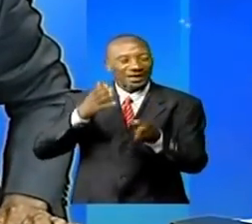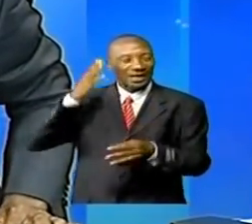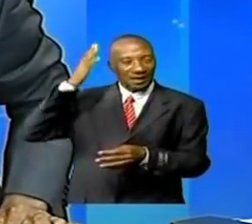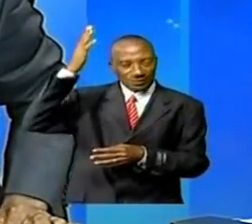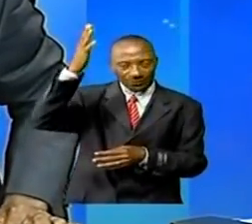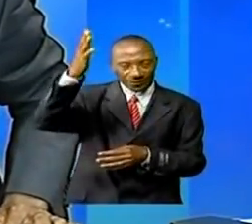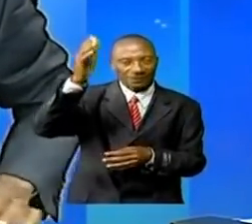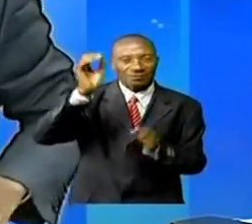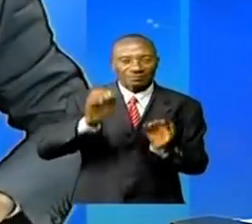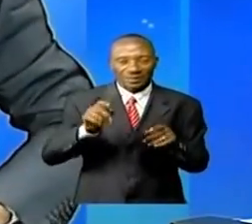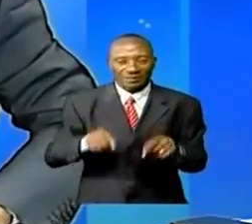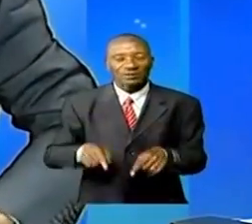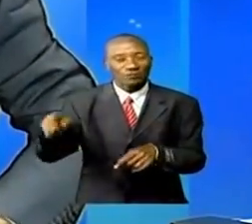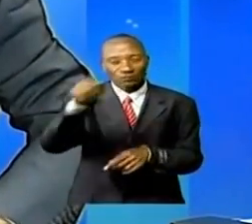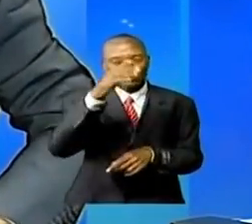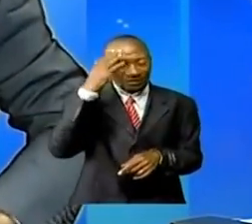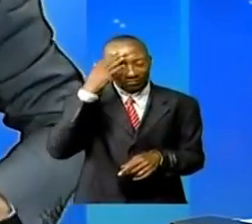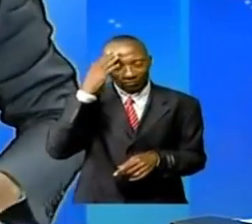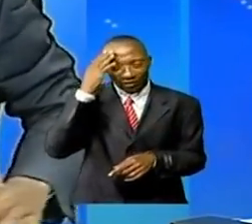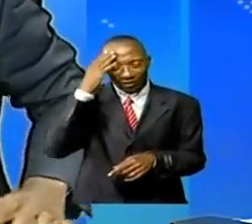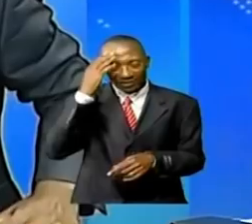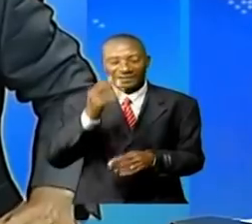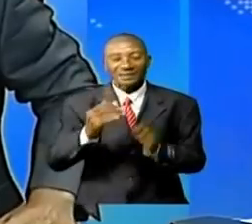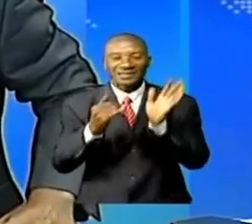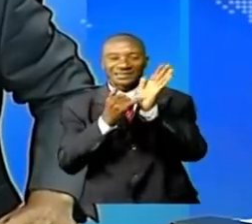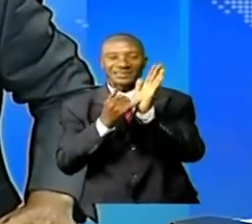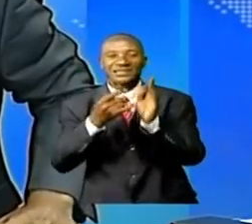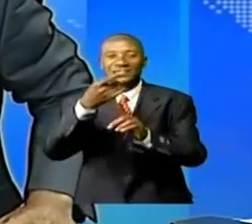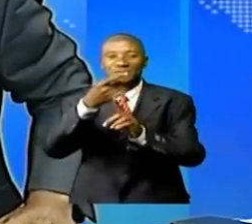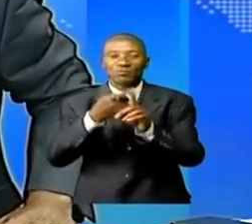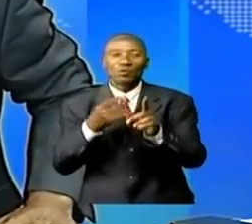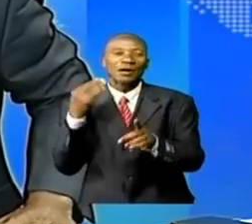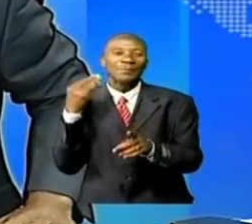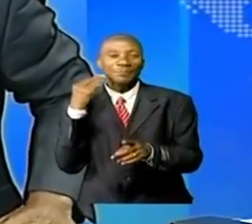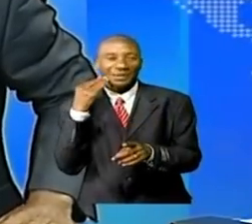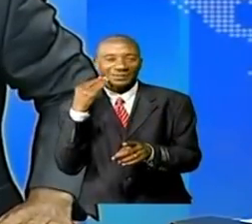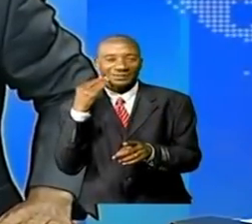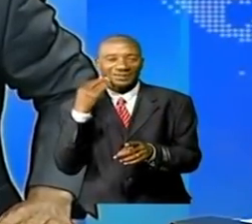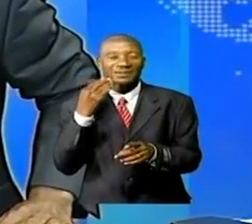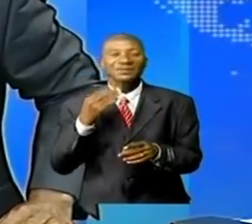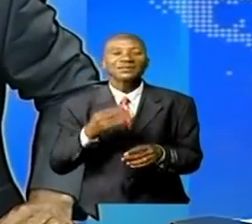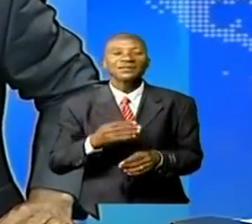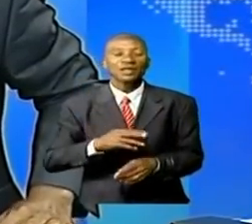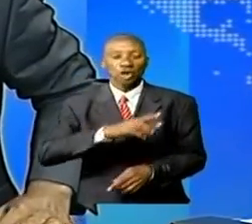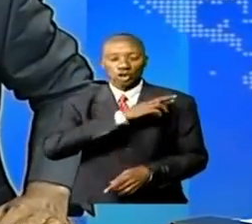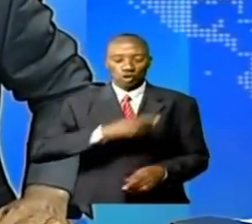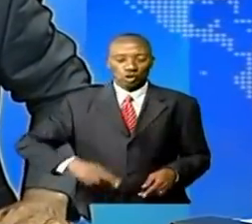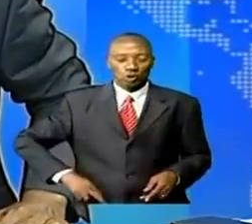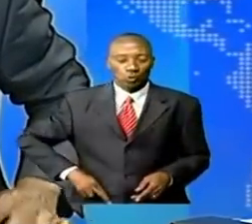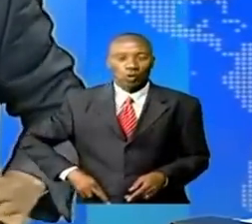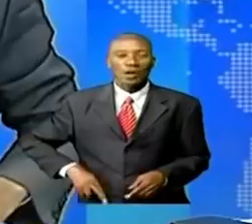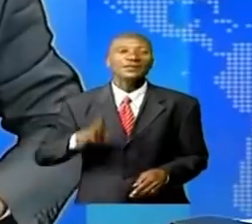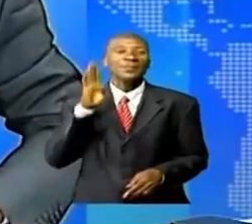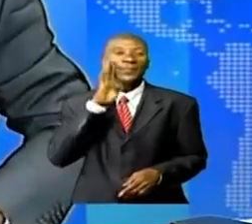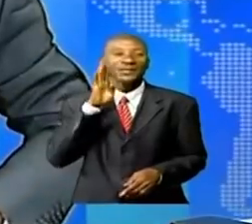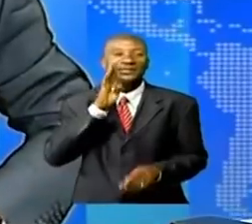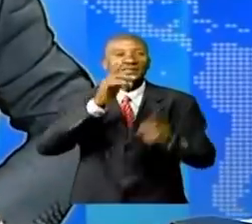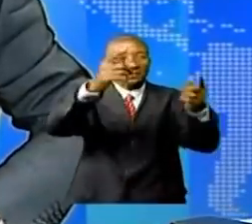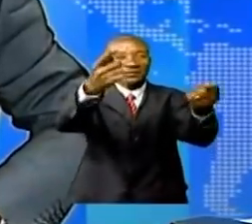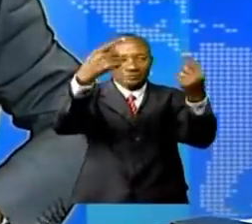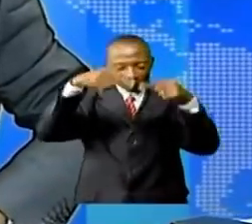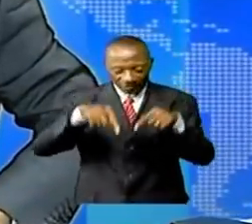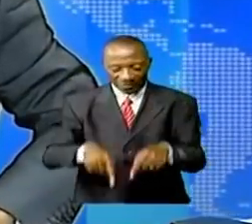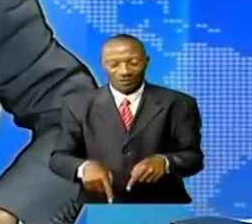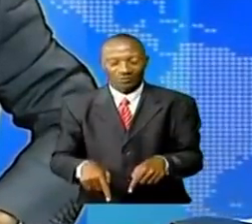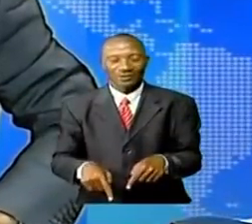Cet événement sera une fois de plus l'excellente de qualité de